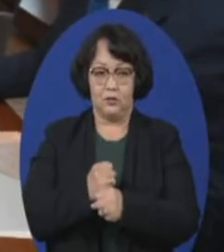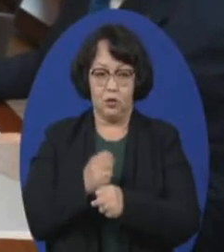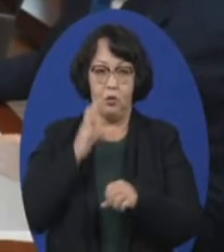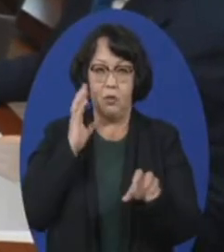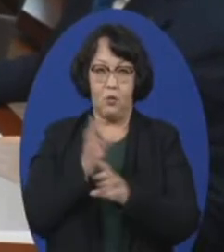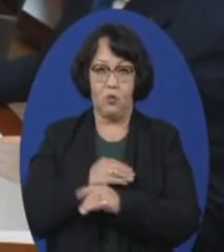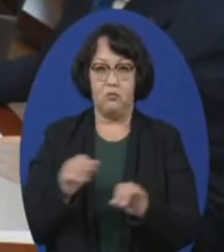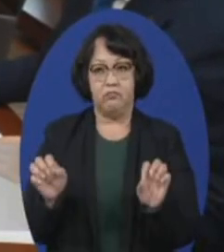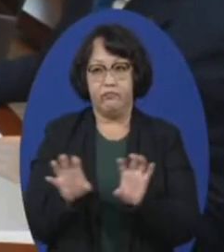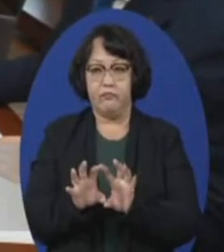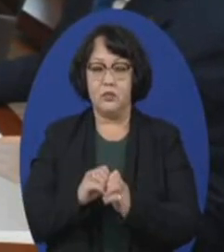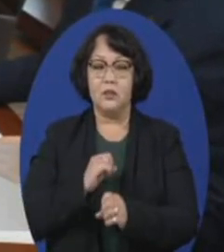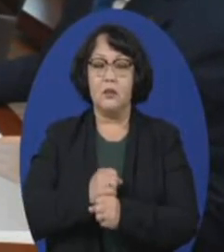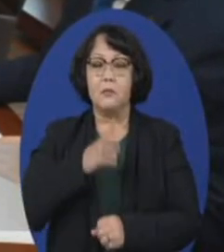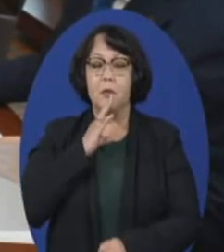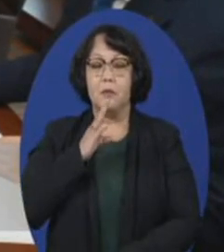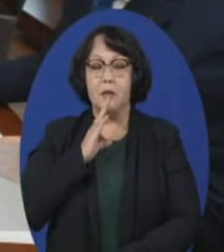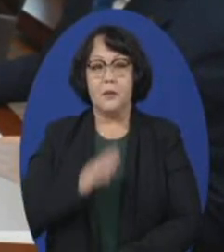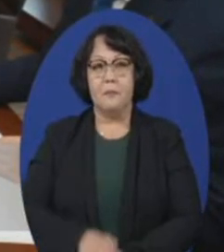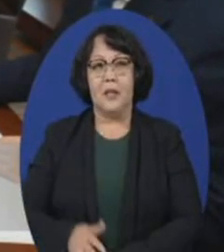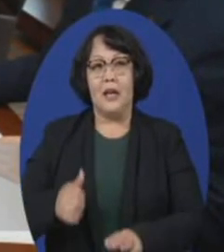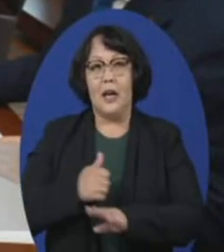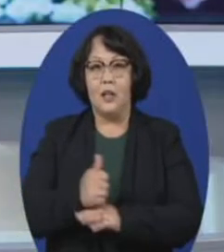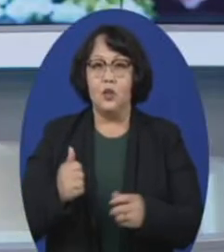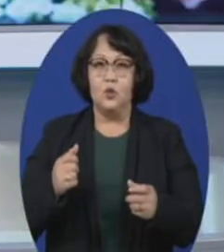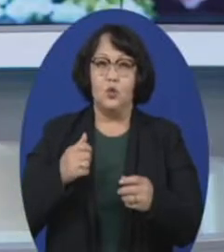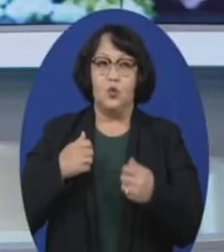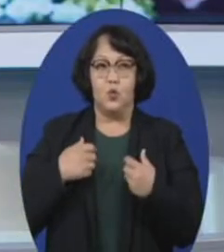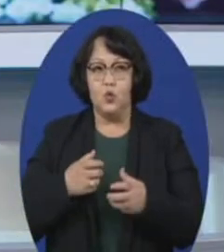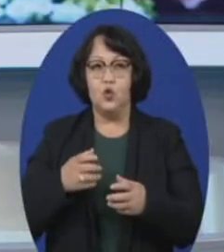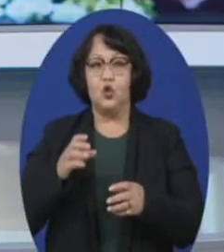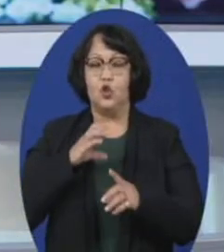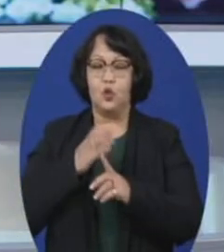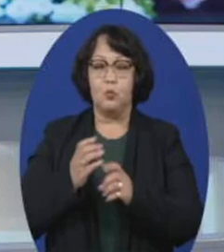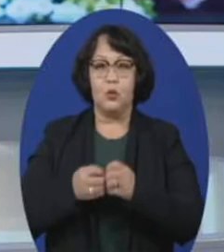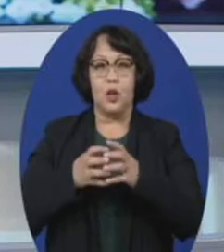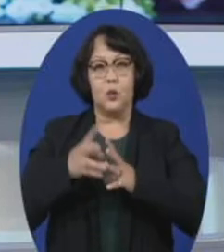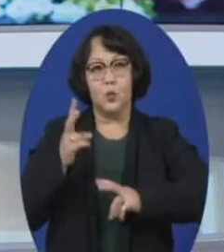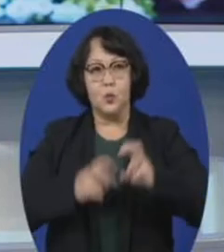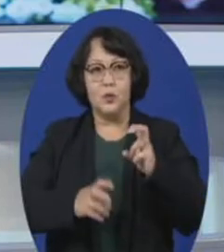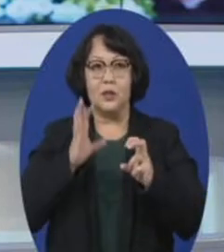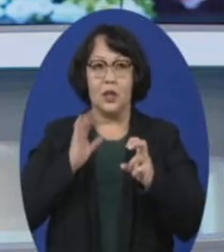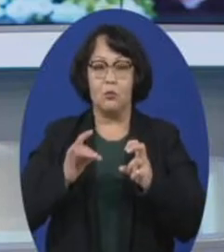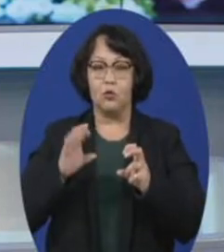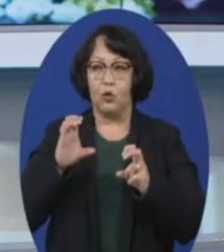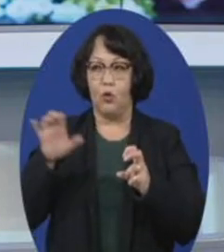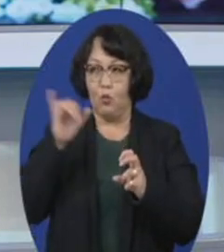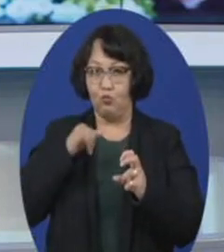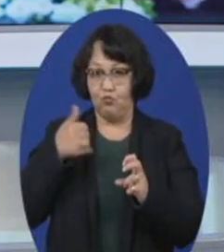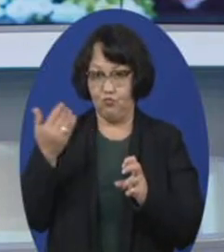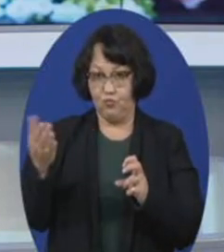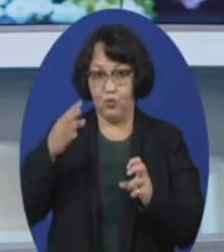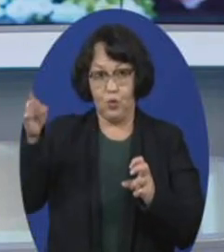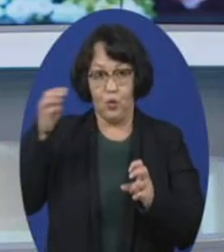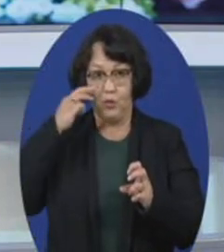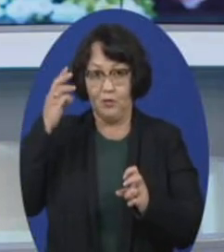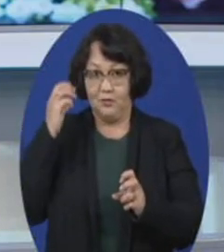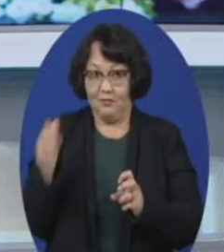боллоо. Ерөнхий сайд оюун эрдэнэ аялал жуулчлал, соёлын бүтээч үйлдвэрлэлийн салбарт бүгд найрамдах солонгос улс ихээхэн